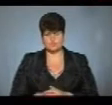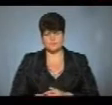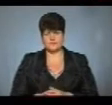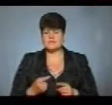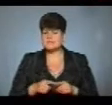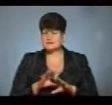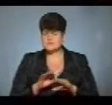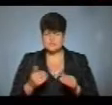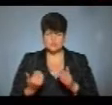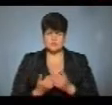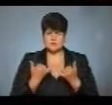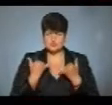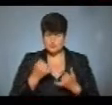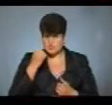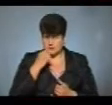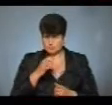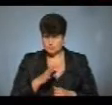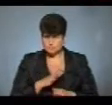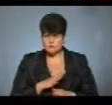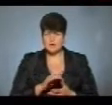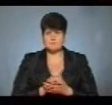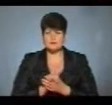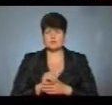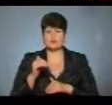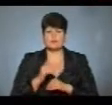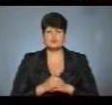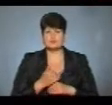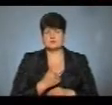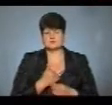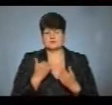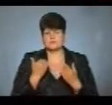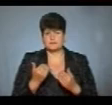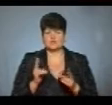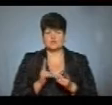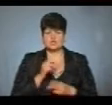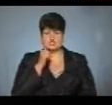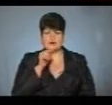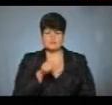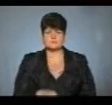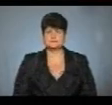новини. Дякую, що були із нами. Мирного вечора бажаю кожному із нас і до зустрічі тут завтра.